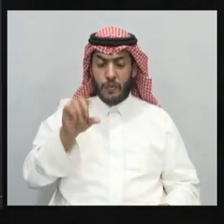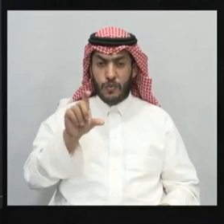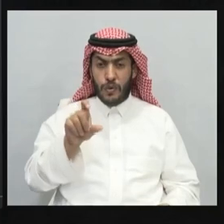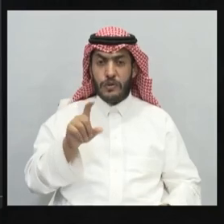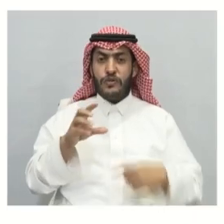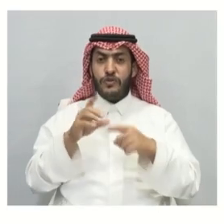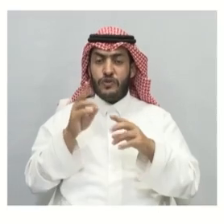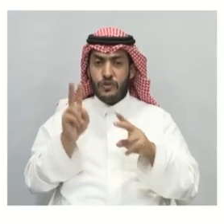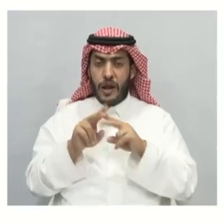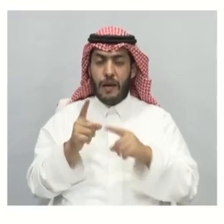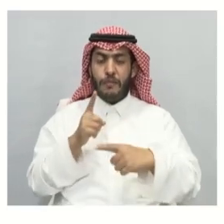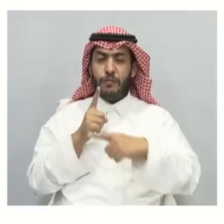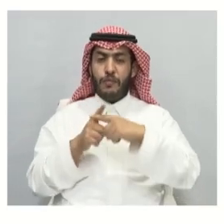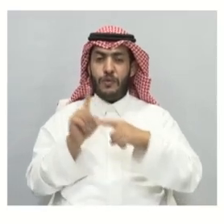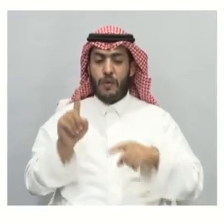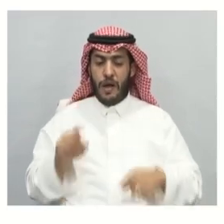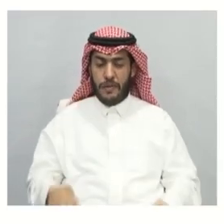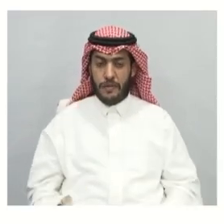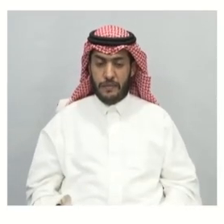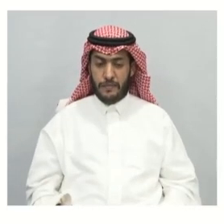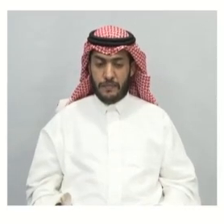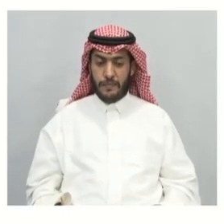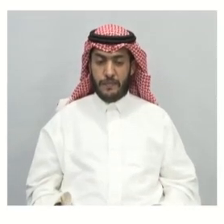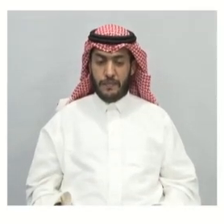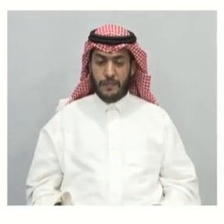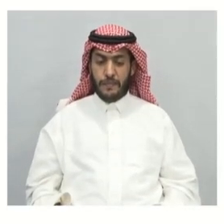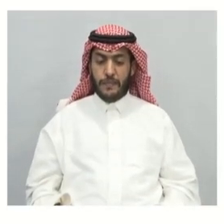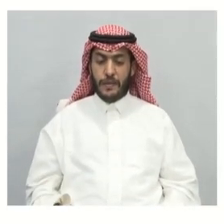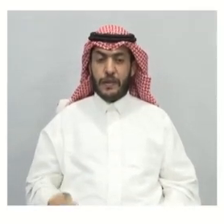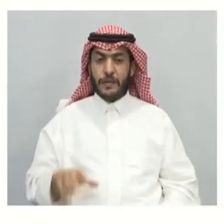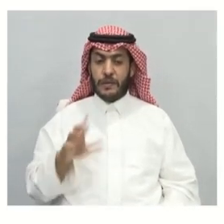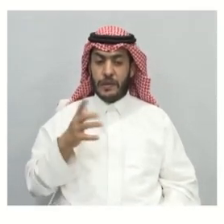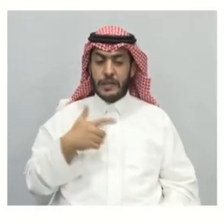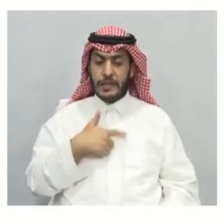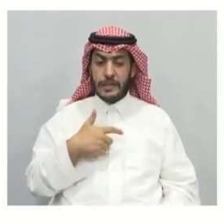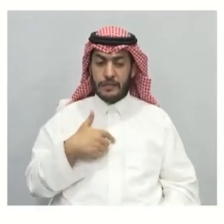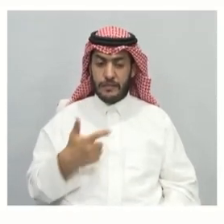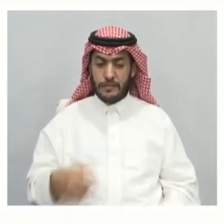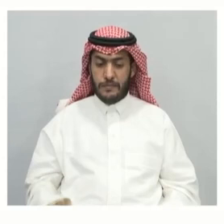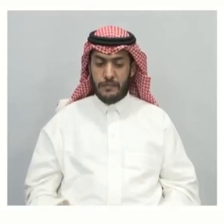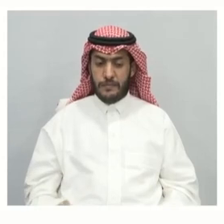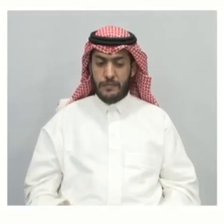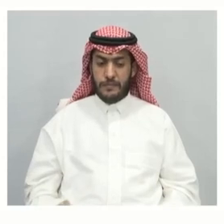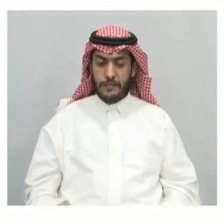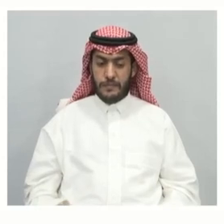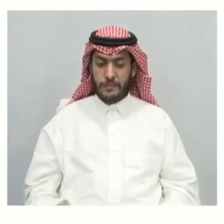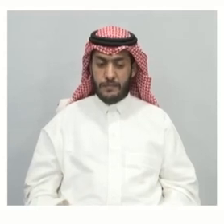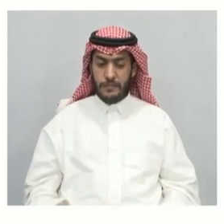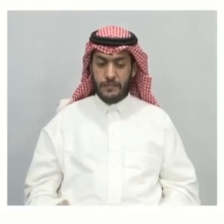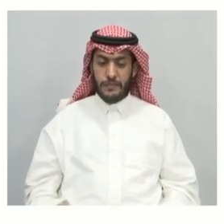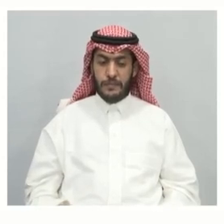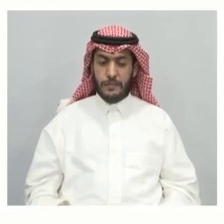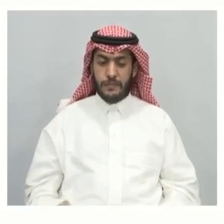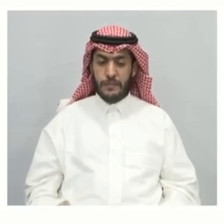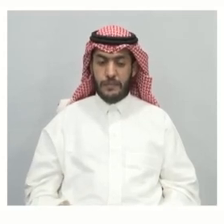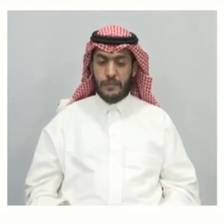شحنته موجب واحد موجب واحد ورمز لله بالرمز ايش رمز لله بالرمز ب رمز لله